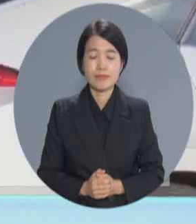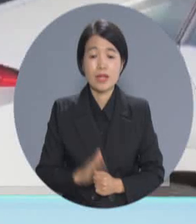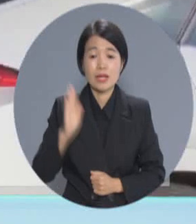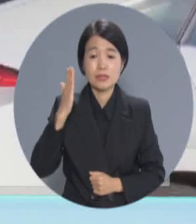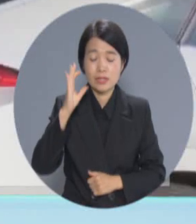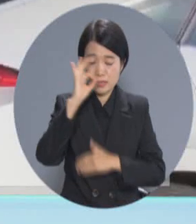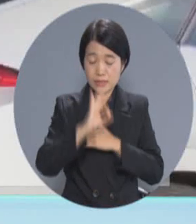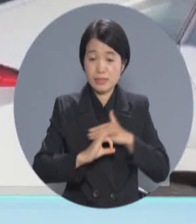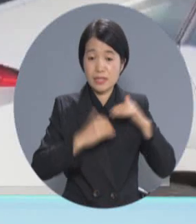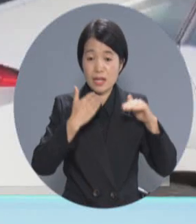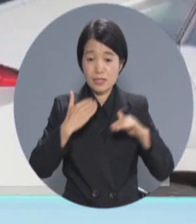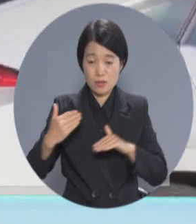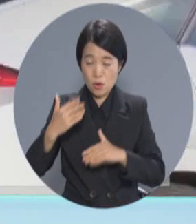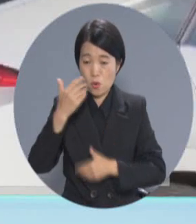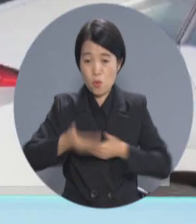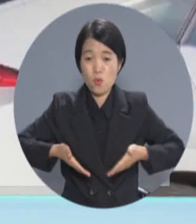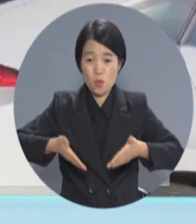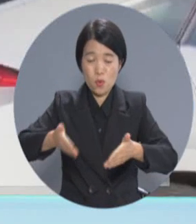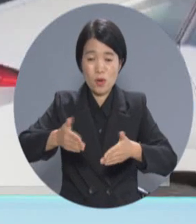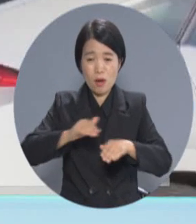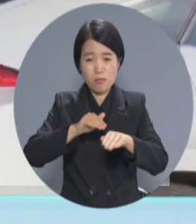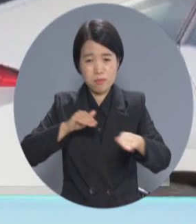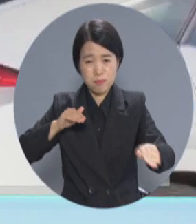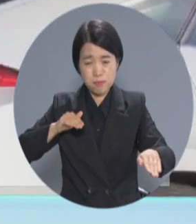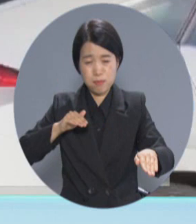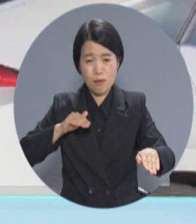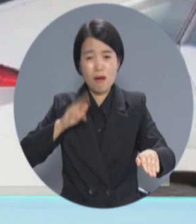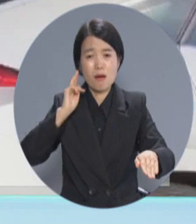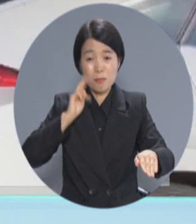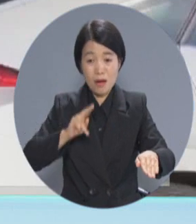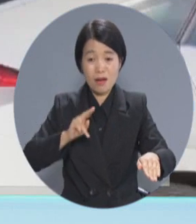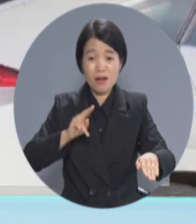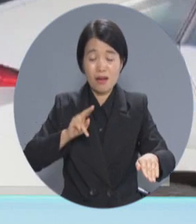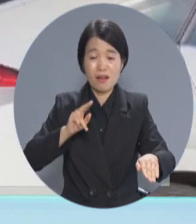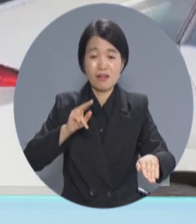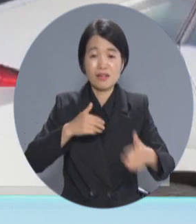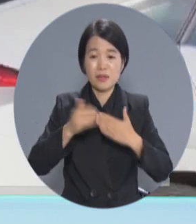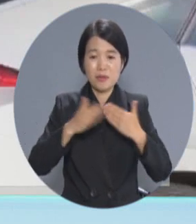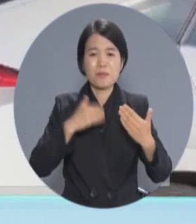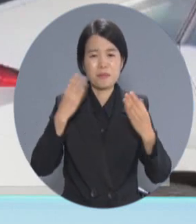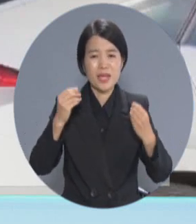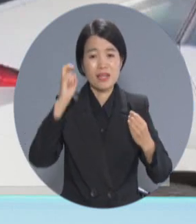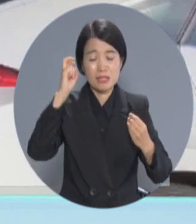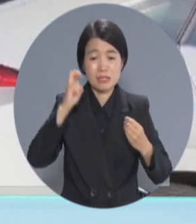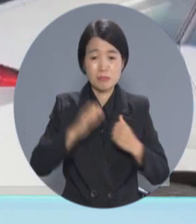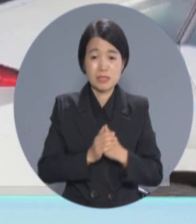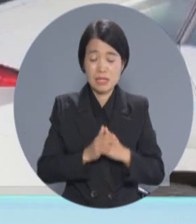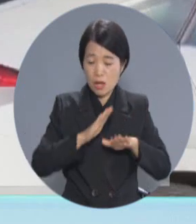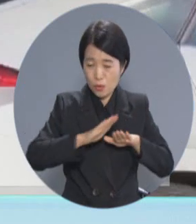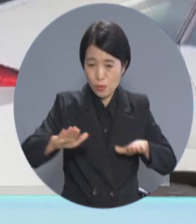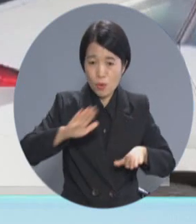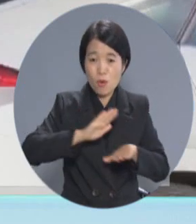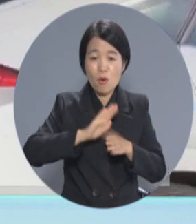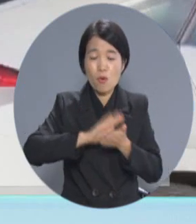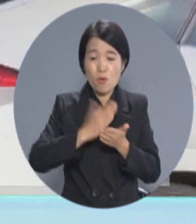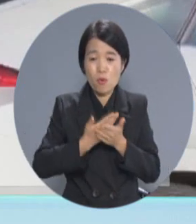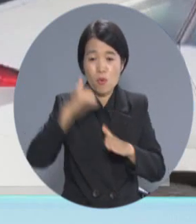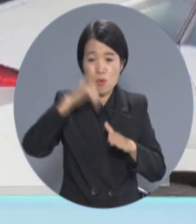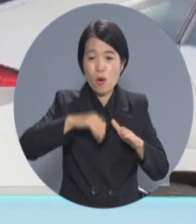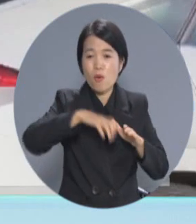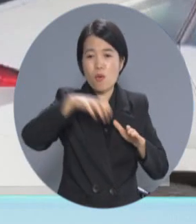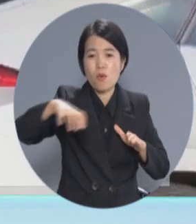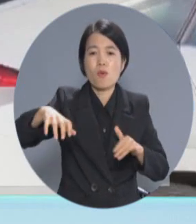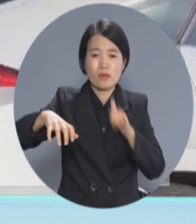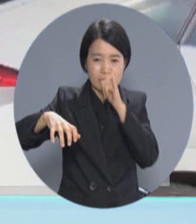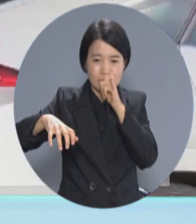최근 서해안 고속도로 등에서 차량 정체 현상을 많이 경험하셨을 텐데요. 노면 보수 공사가 곳곳에서 이루어지고